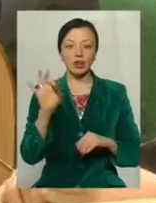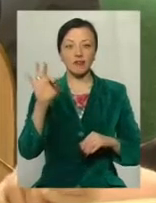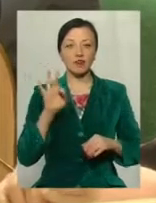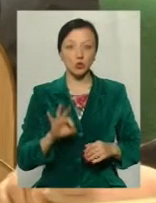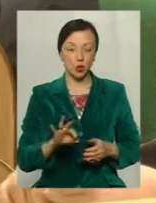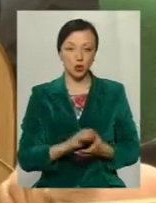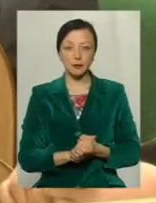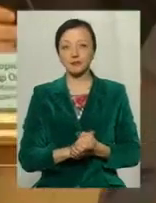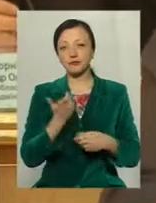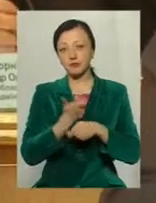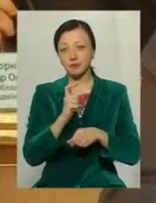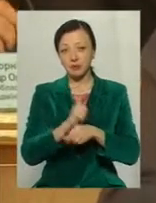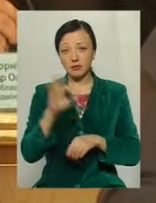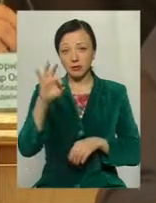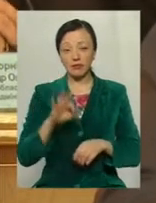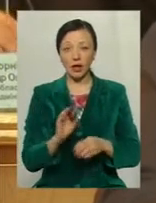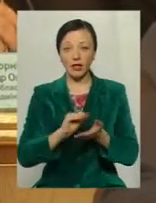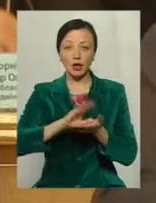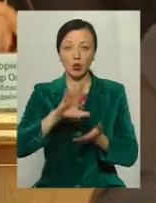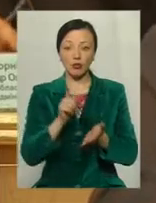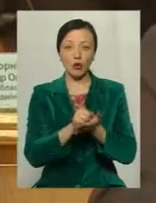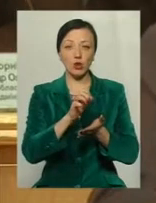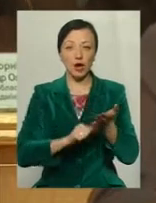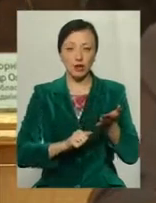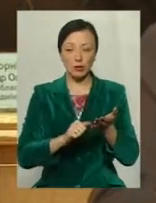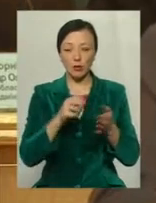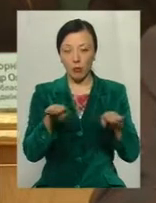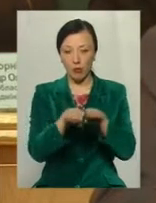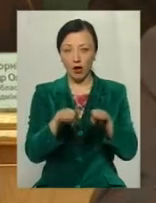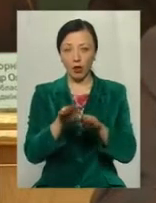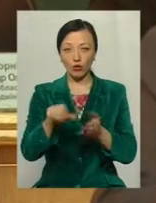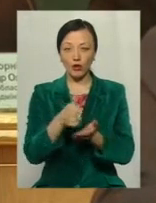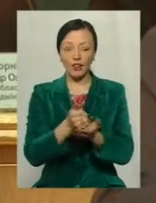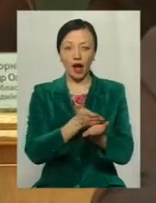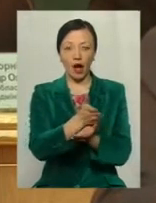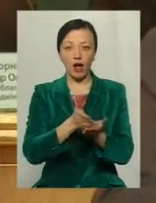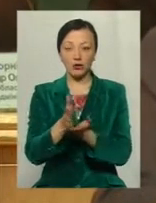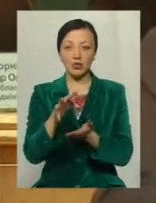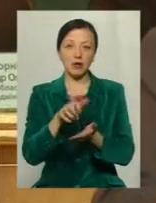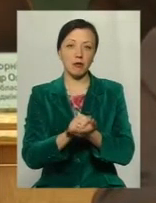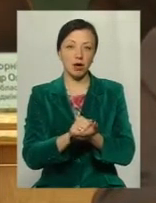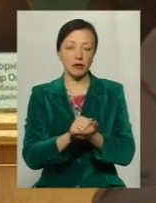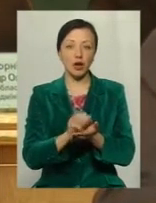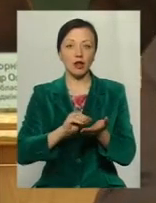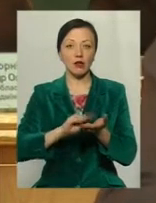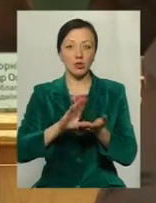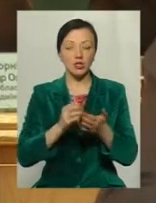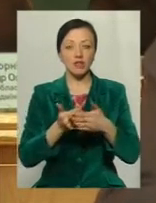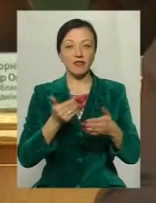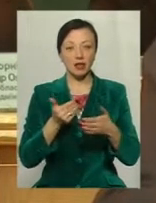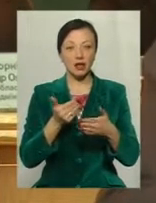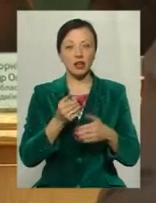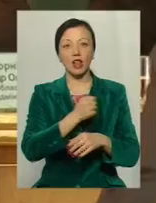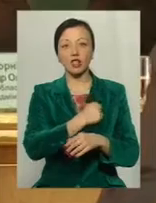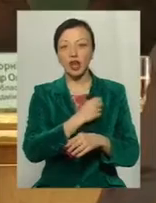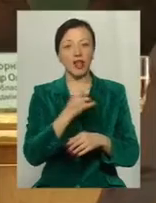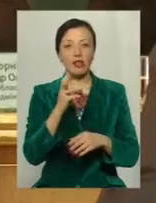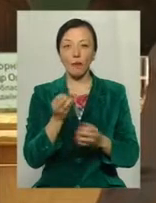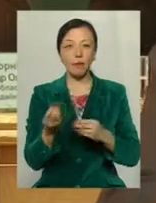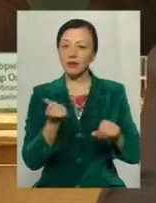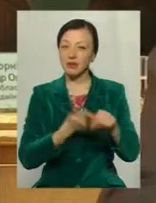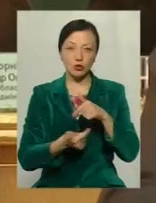бізнесу. Найбільшим джерелом надходження загального фонду місцевих бюджетів є, як в попередні роки, податок з доходів фізичних осіб. В обласному бюджеті його